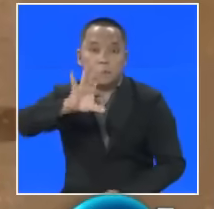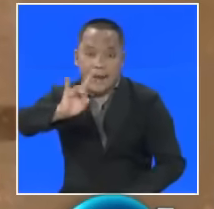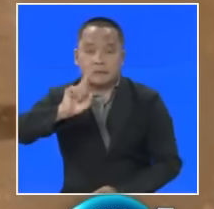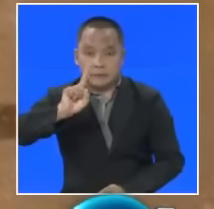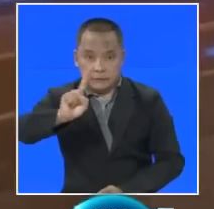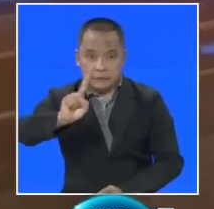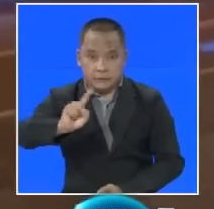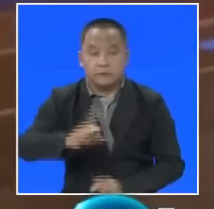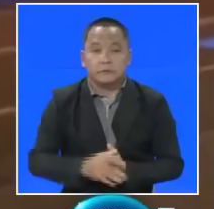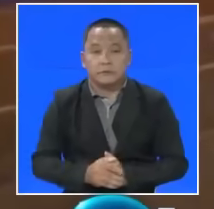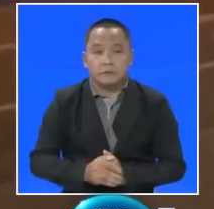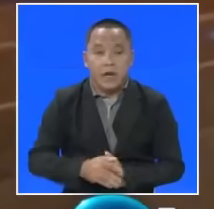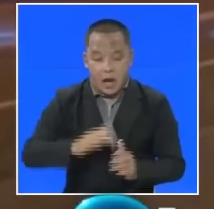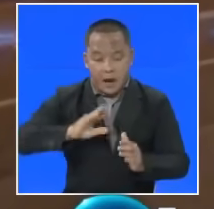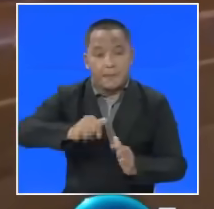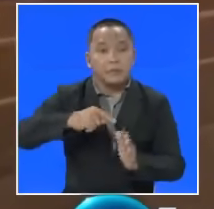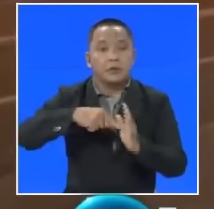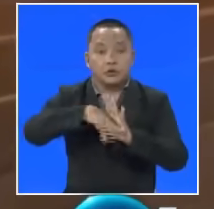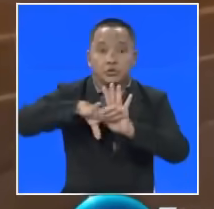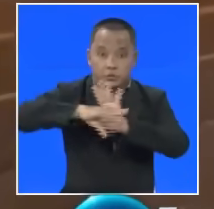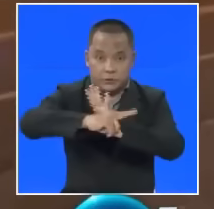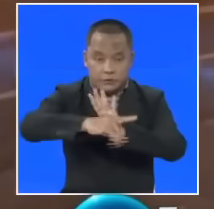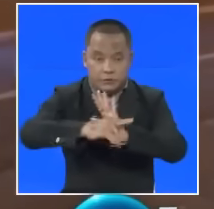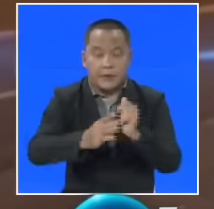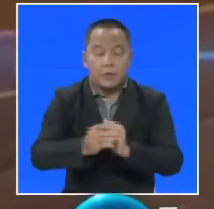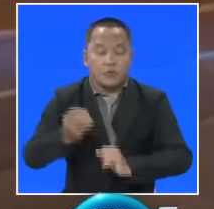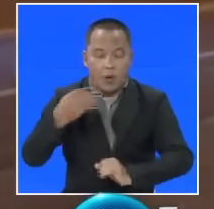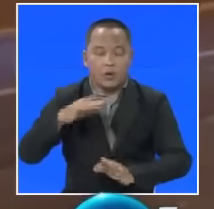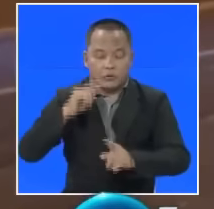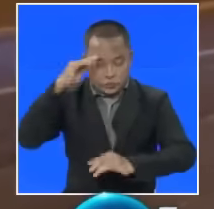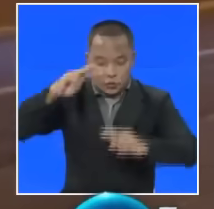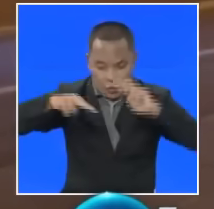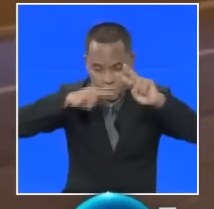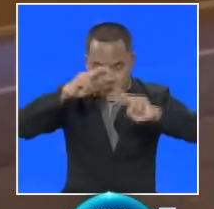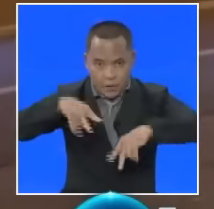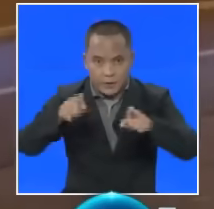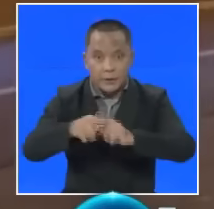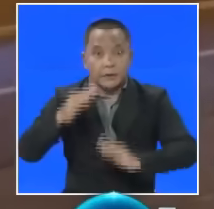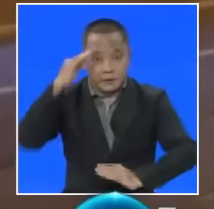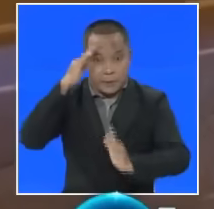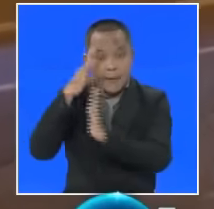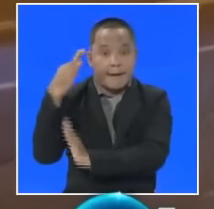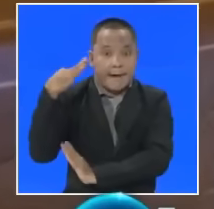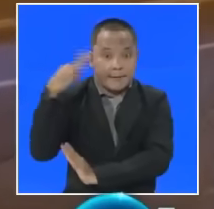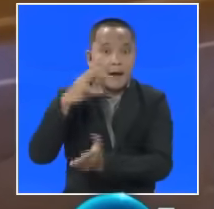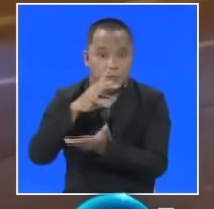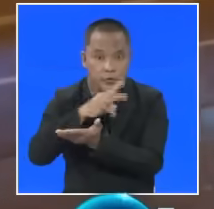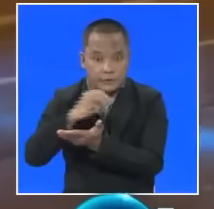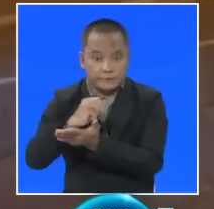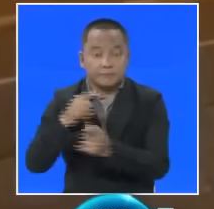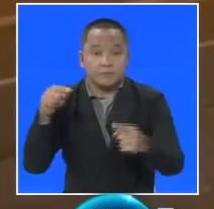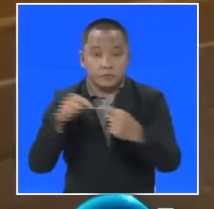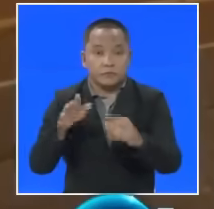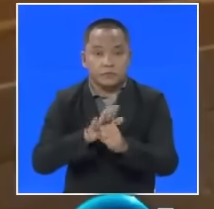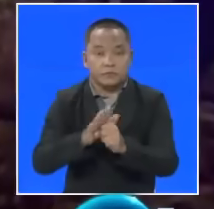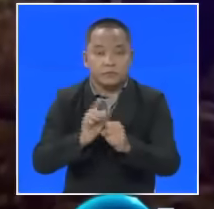2081ที่ตำบลโป่งอำเภอบางละมุงจังหวัดชลบุรีพอรับแจ้งก็ไปตรวจสอบพร้อมกับเจ้าหน้าที่อาสาสมัครกู้ภัยที่เกิดเหตุ